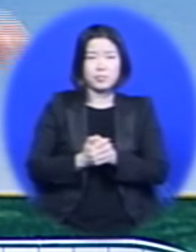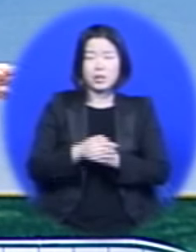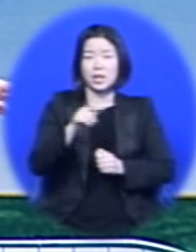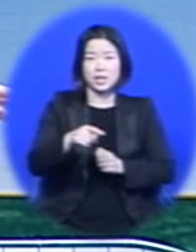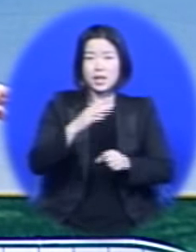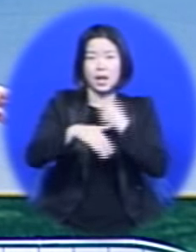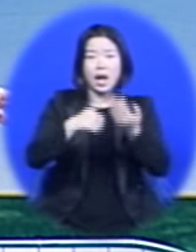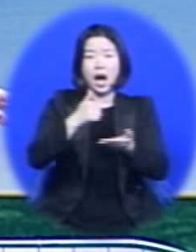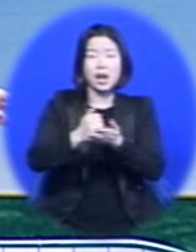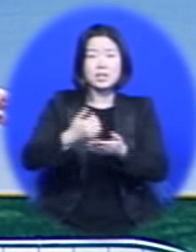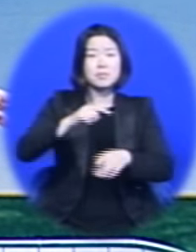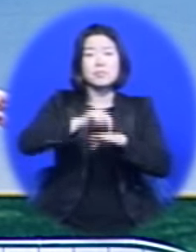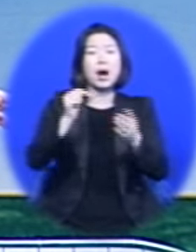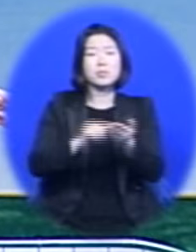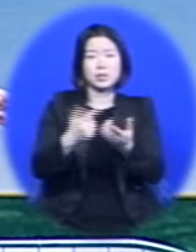이것이 하나님의 마음이셨다.